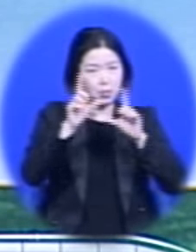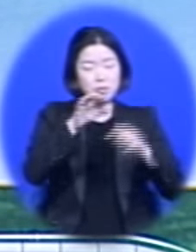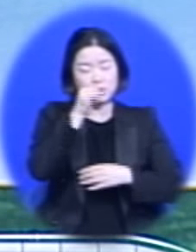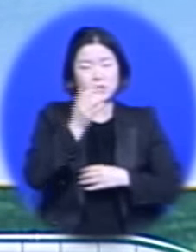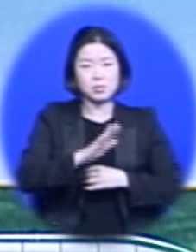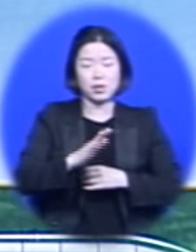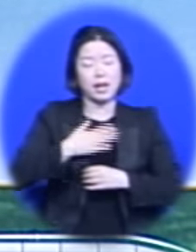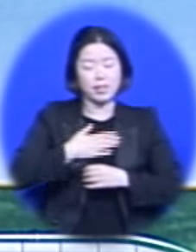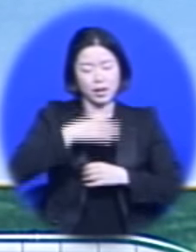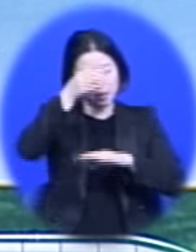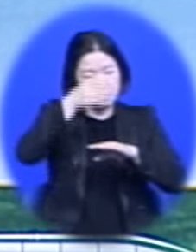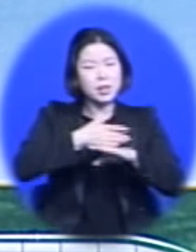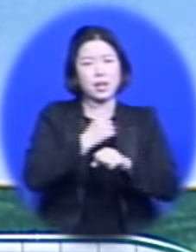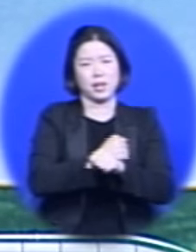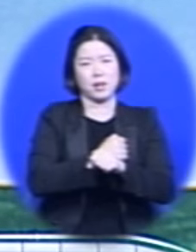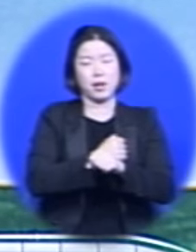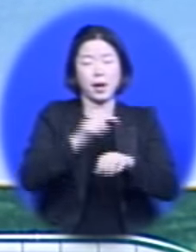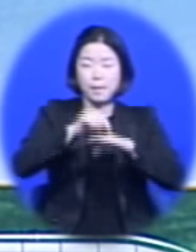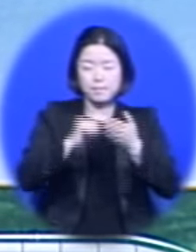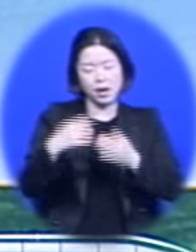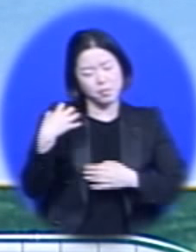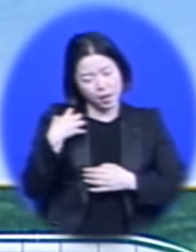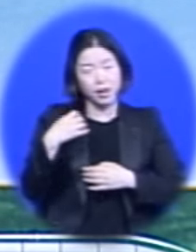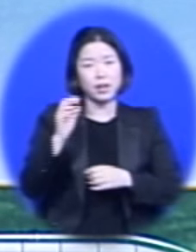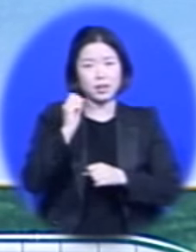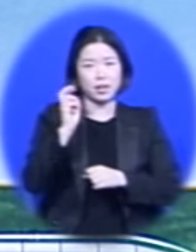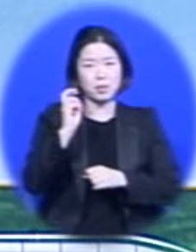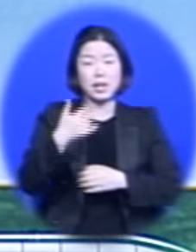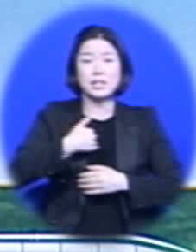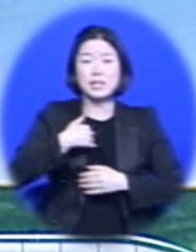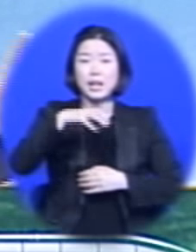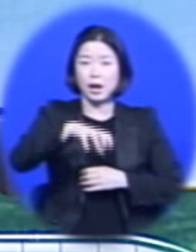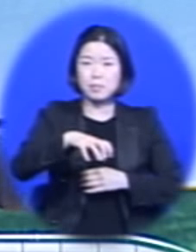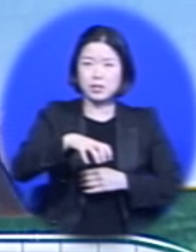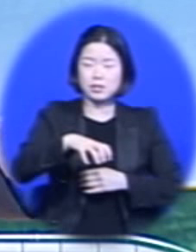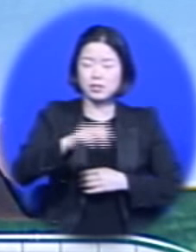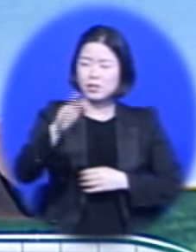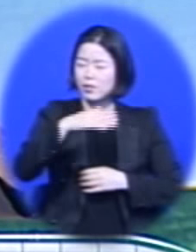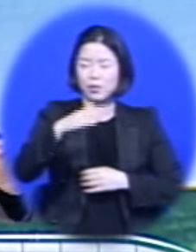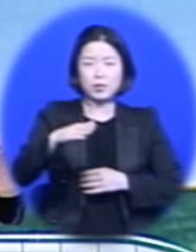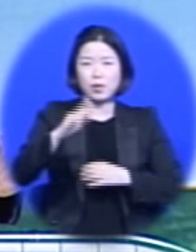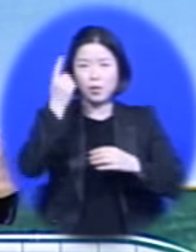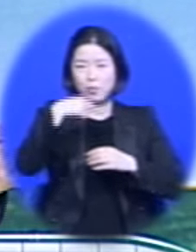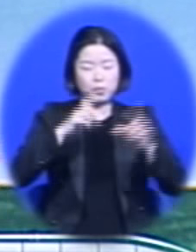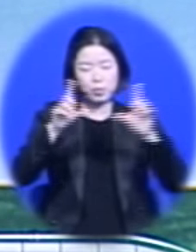미안해할까 봐, 제가 혹시라도 마음에 짐이 될까 봐 저 앞에서는 전혀 아무렇지도 않은 척 하시면